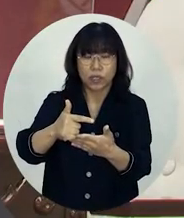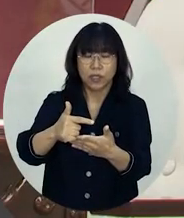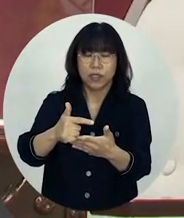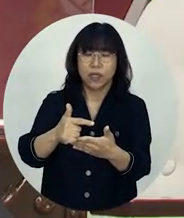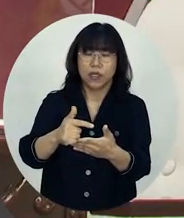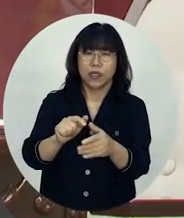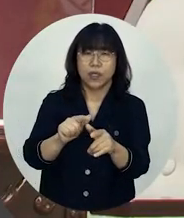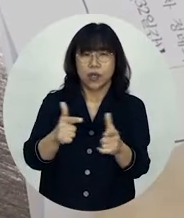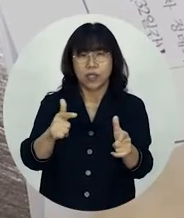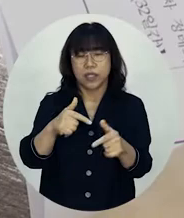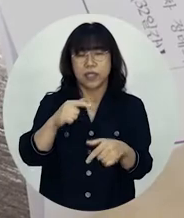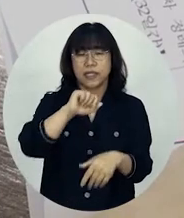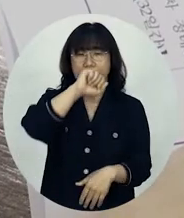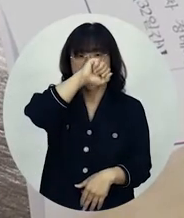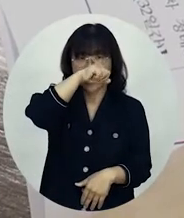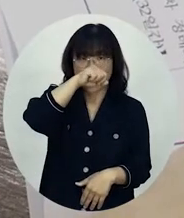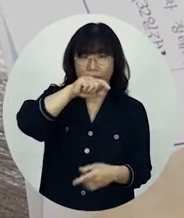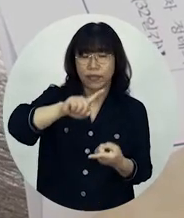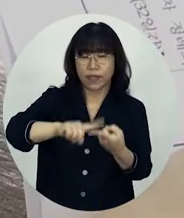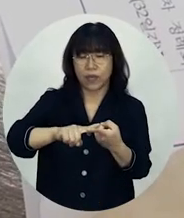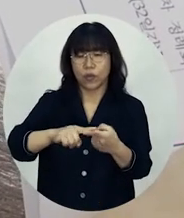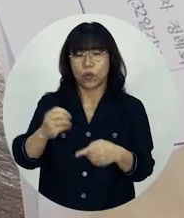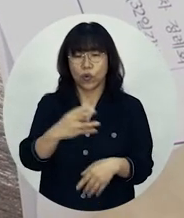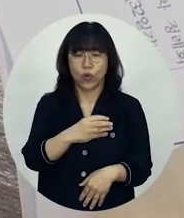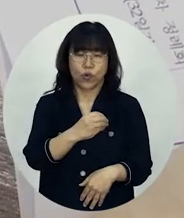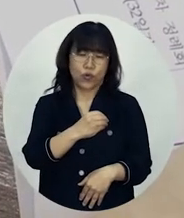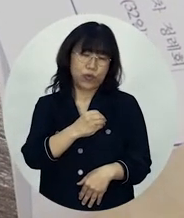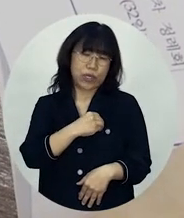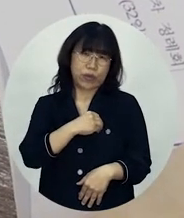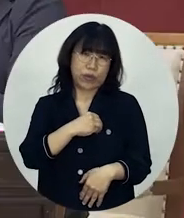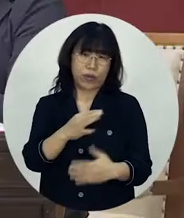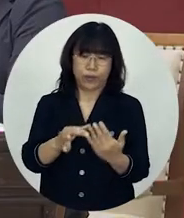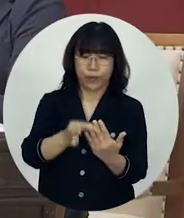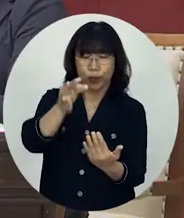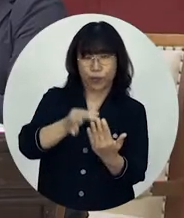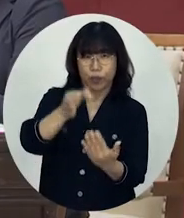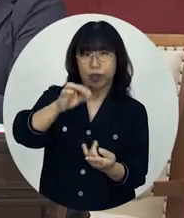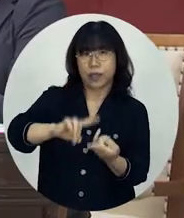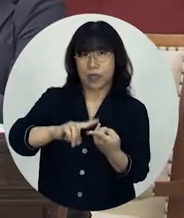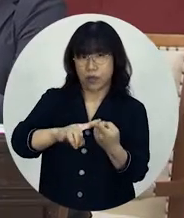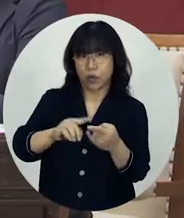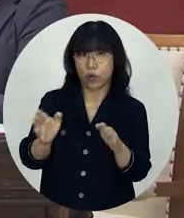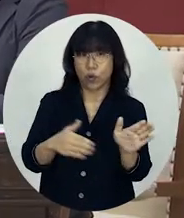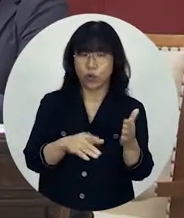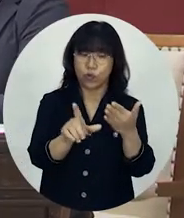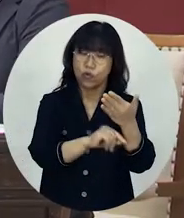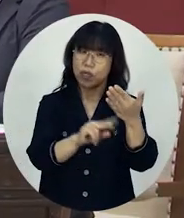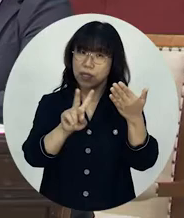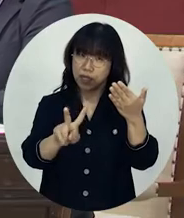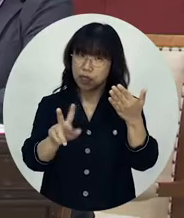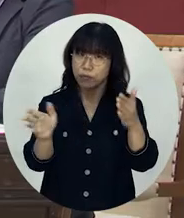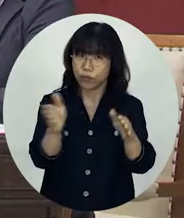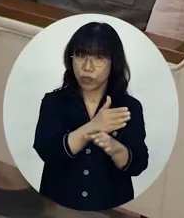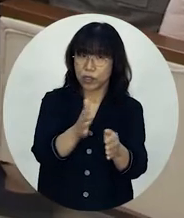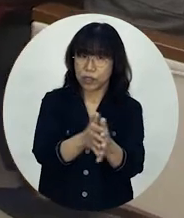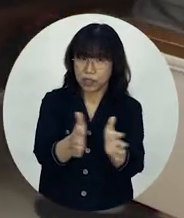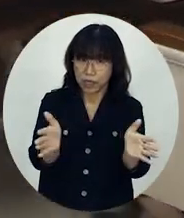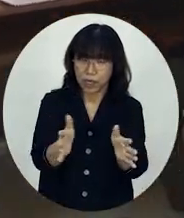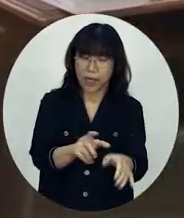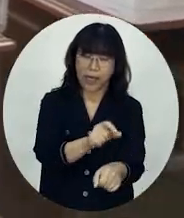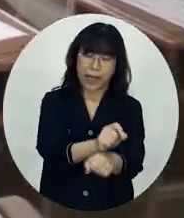예산결산 특별위원회 구성결의안과 위헌 선임했건이 의결됐습니다 또 지난 2일부터